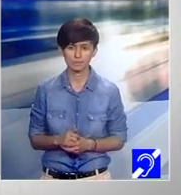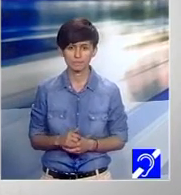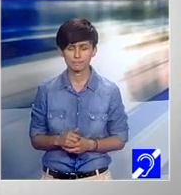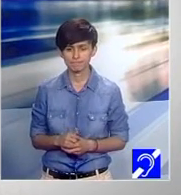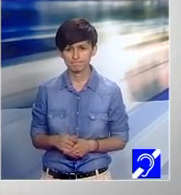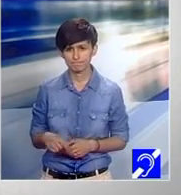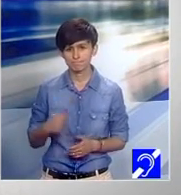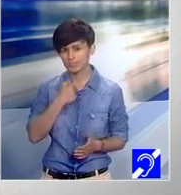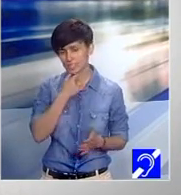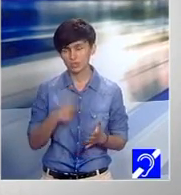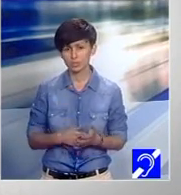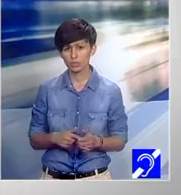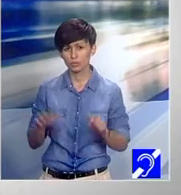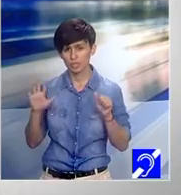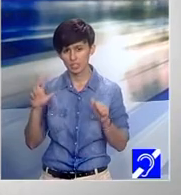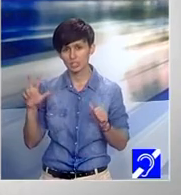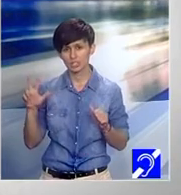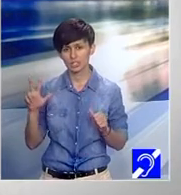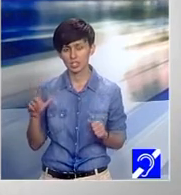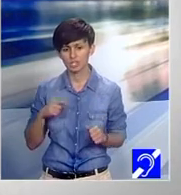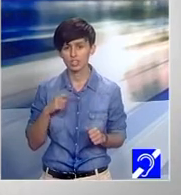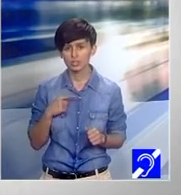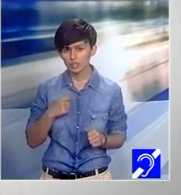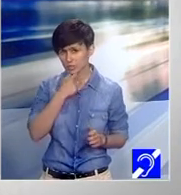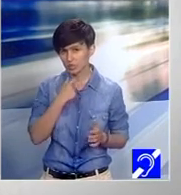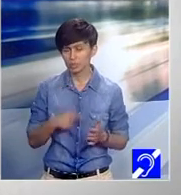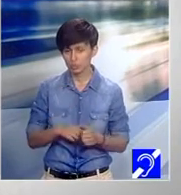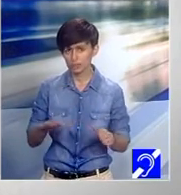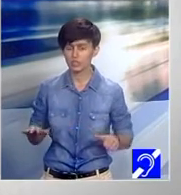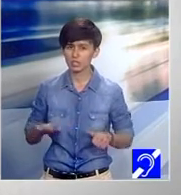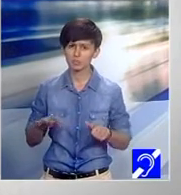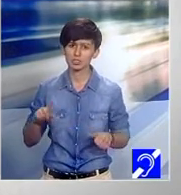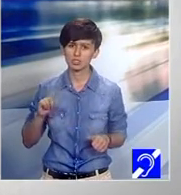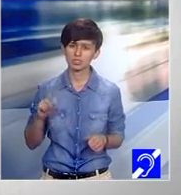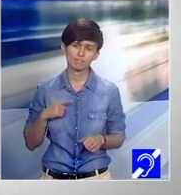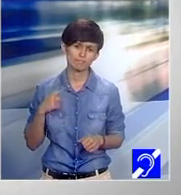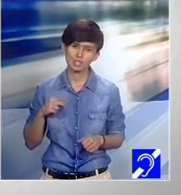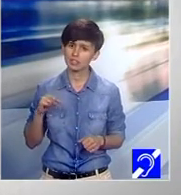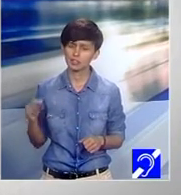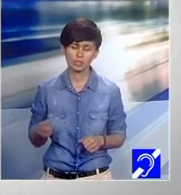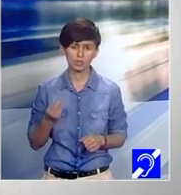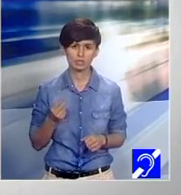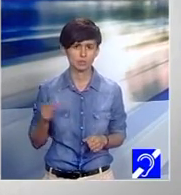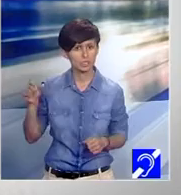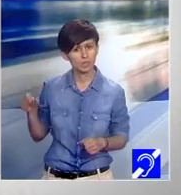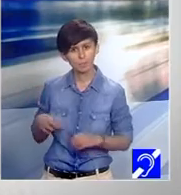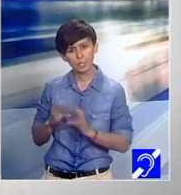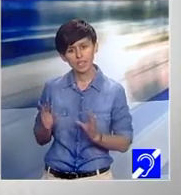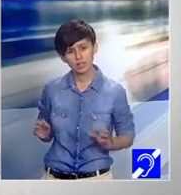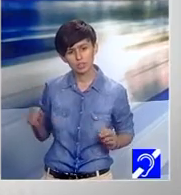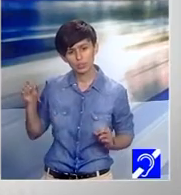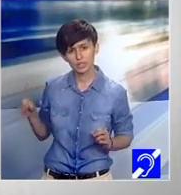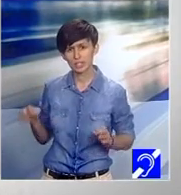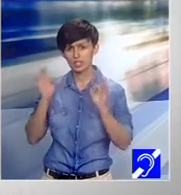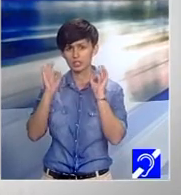vorbesc de 2003, suntem în 2016. Este incredibil că în România specialistul nutriție dietetică în fenilcetonurie